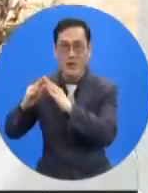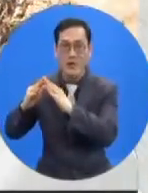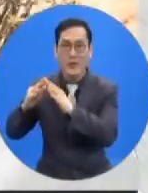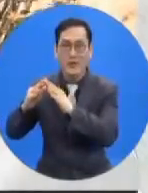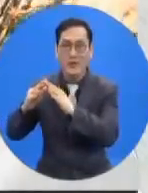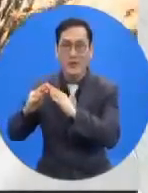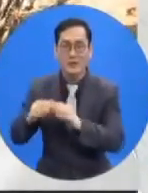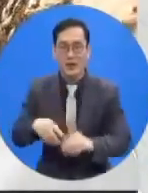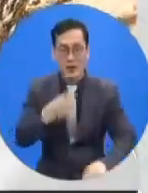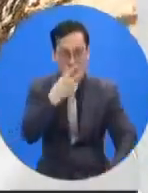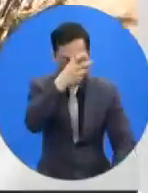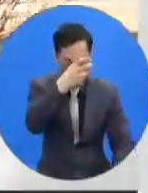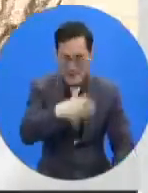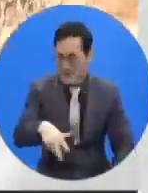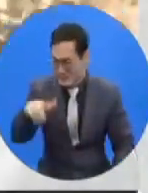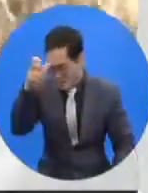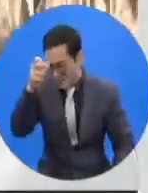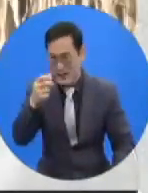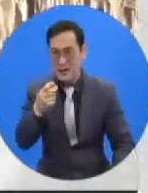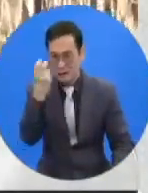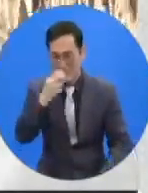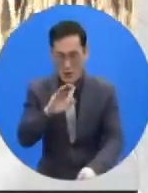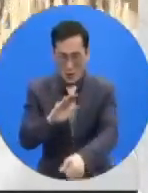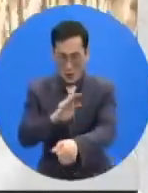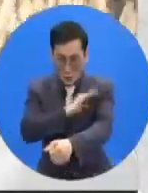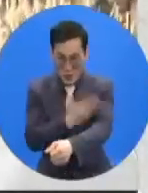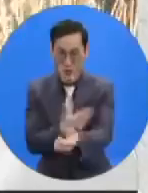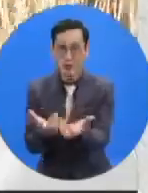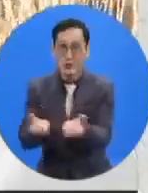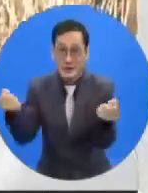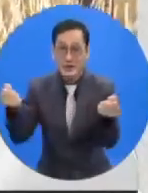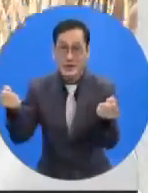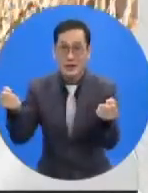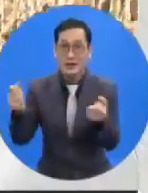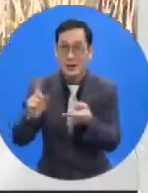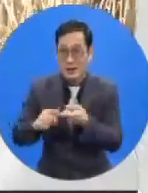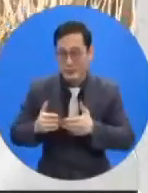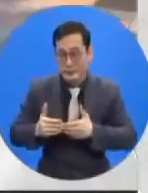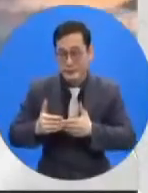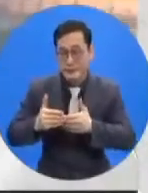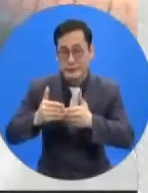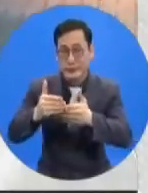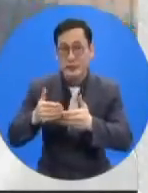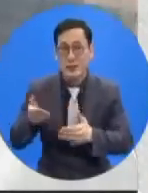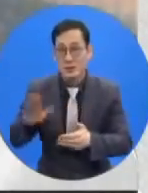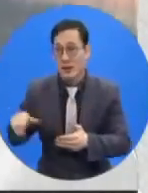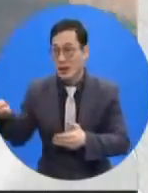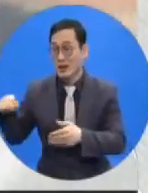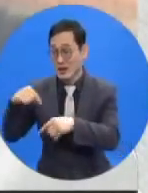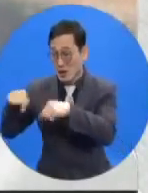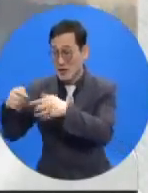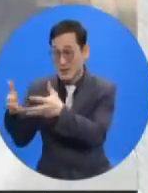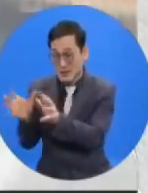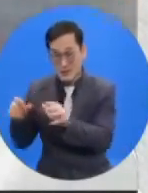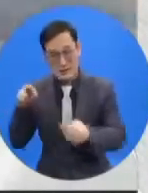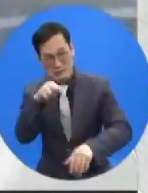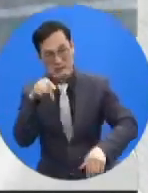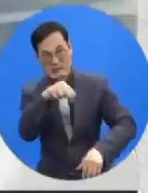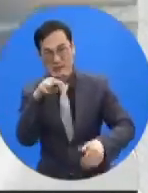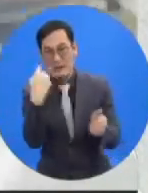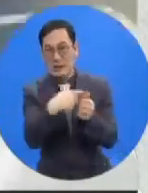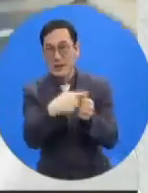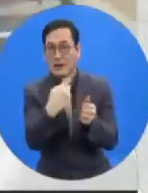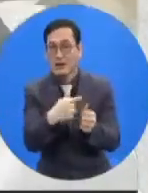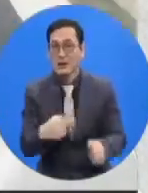가운데 조국 장관이 인사청문회 들었으니까 이거 완전 정치 문제로 비화돼버렸어요. 왜 야당도 가만히 있을 문제는 아니지 않습니까? 청문회는 야당의 그